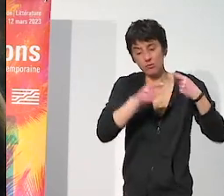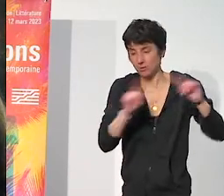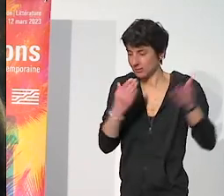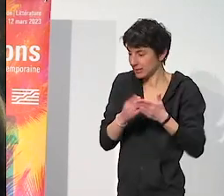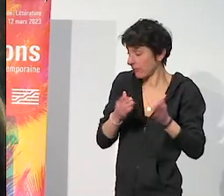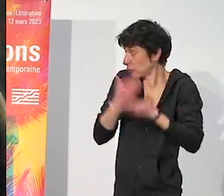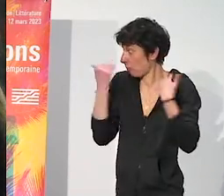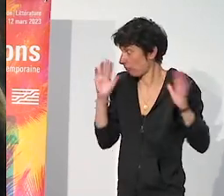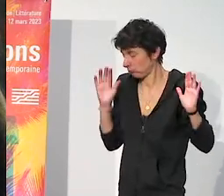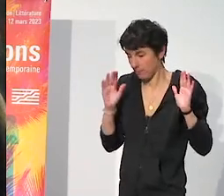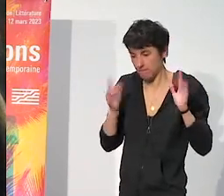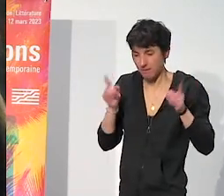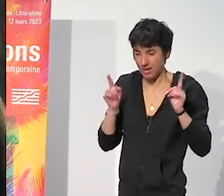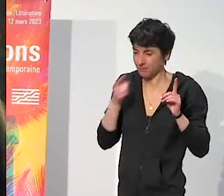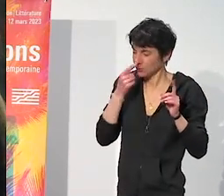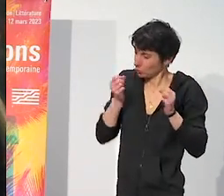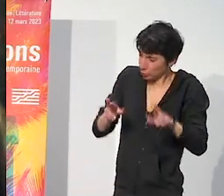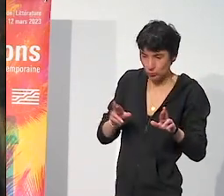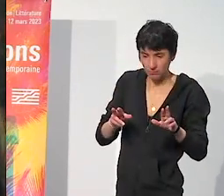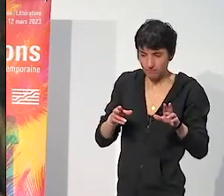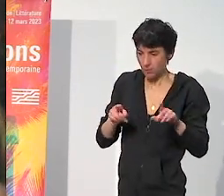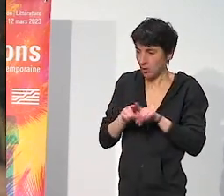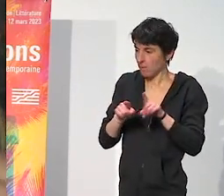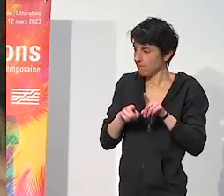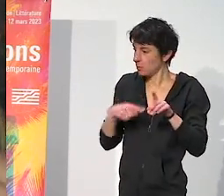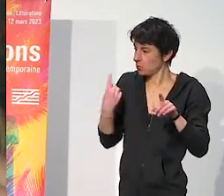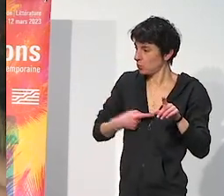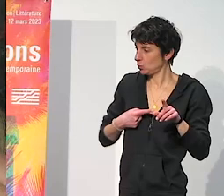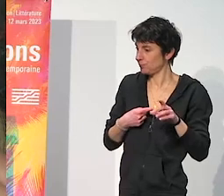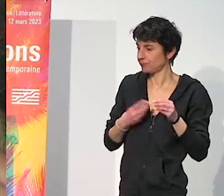sais pas. Mais ce qui est sûr, c'est qu'on est...